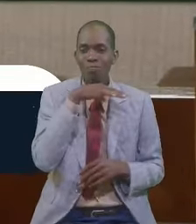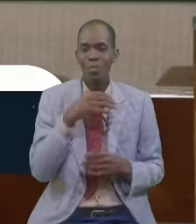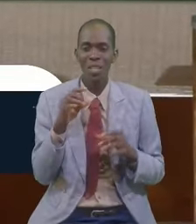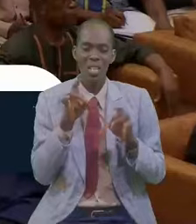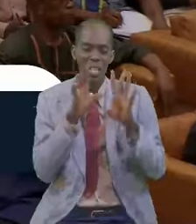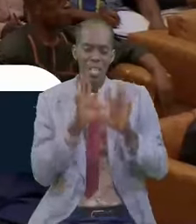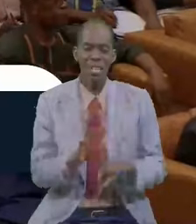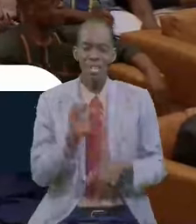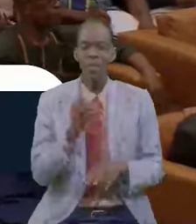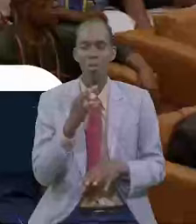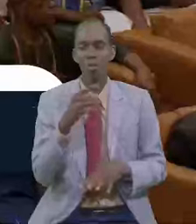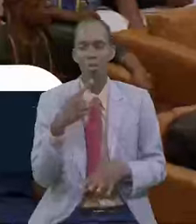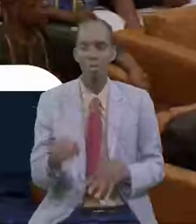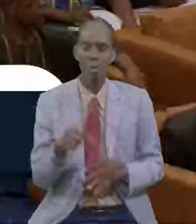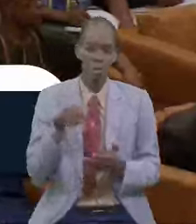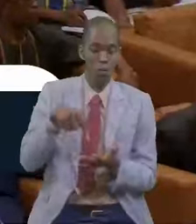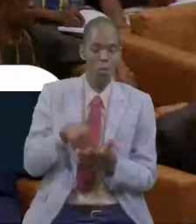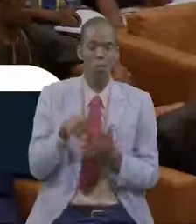cette parole. Les gens